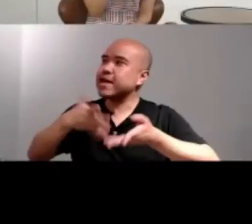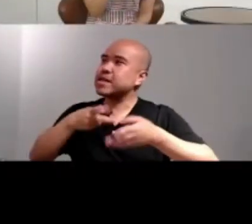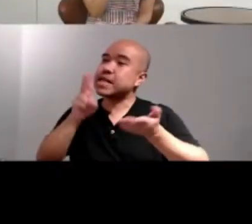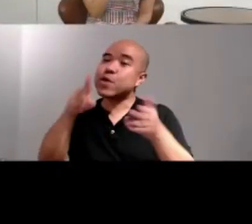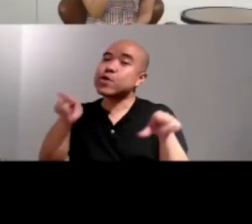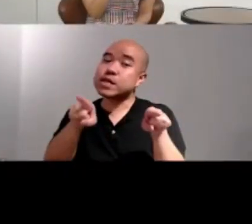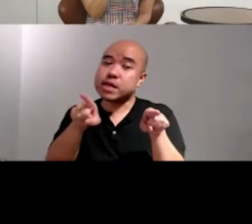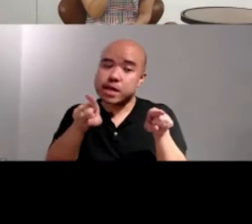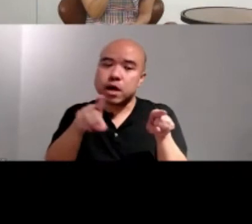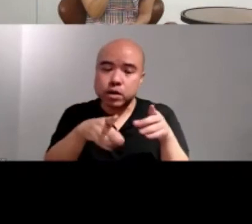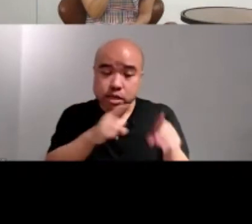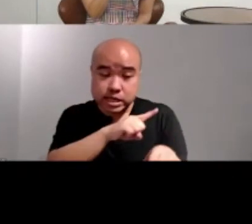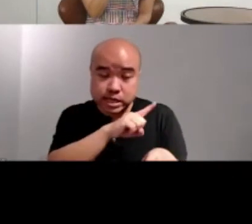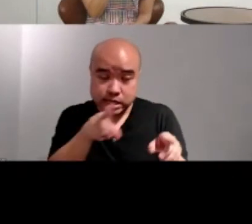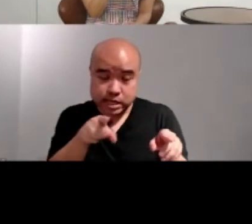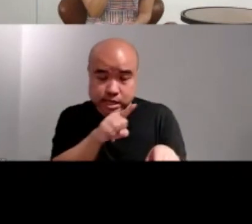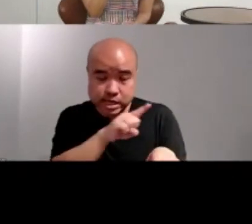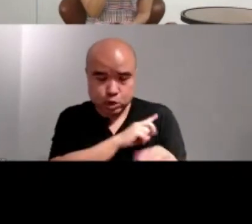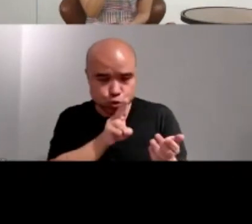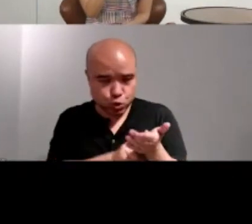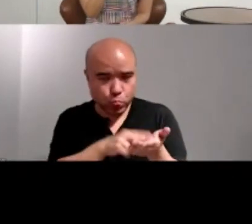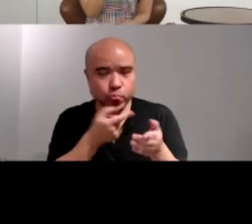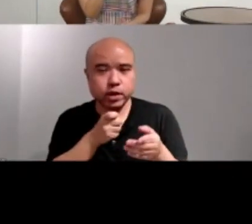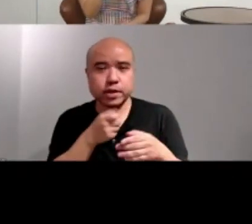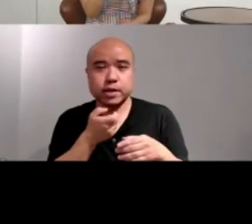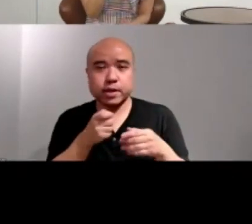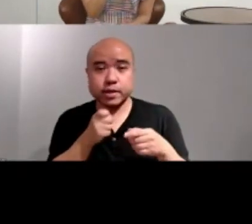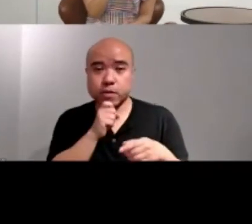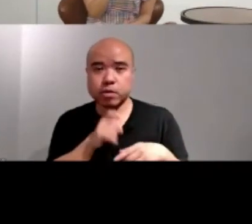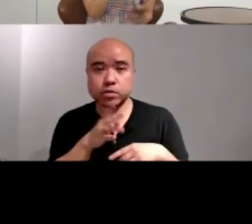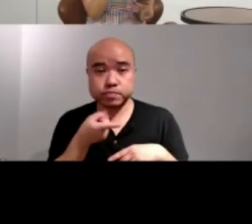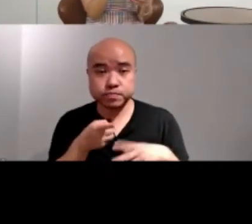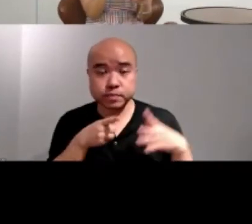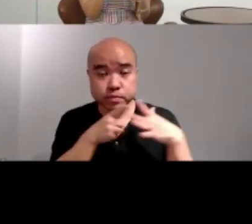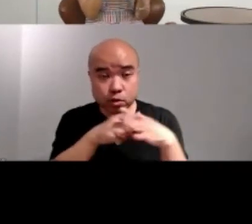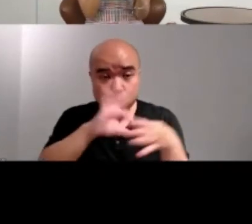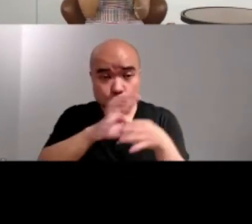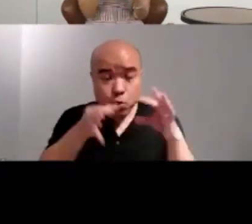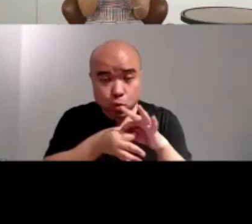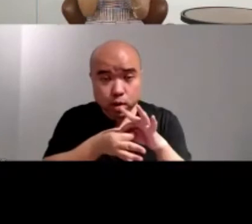第二個問題是呢，特殊奧運之後你還做了什麼？